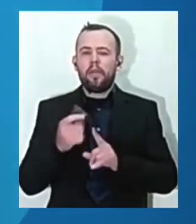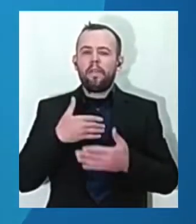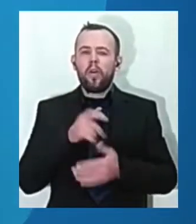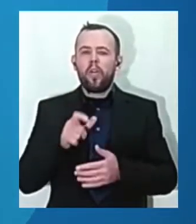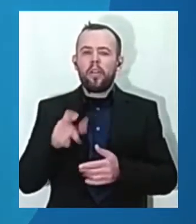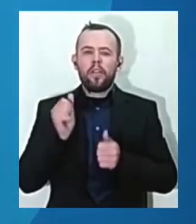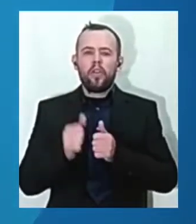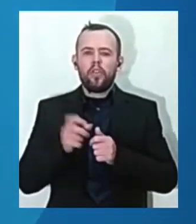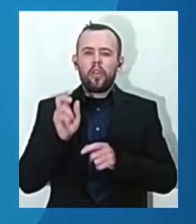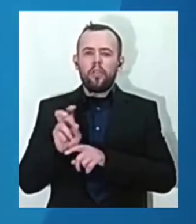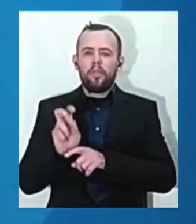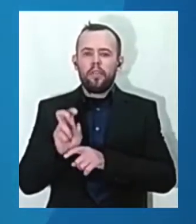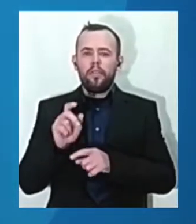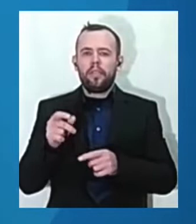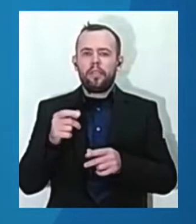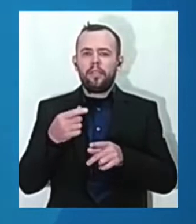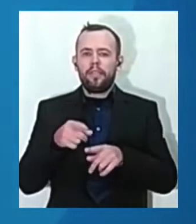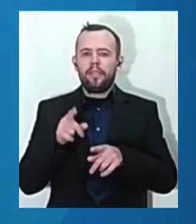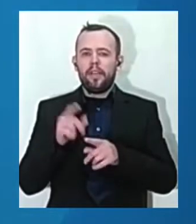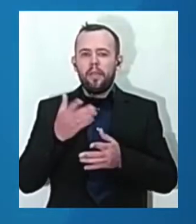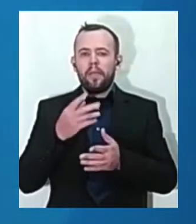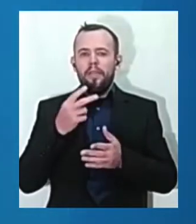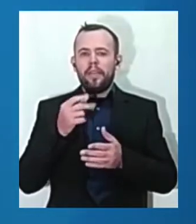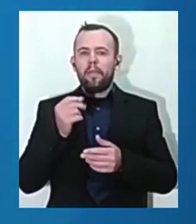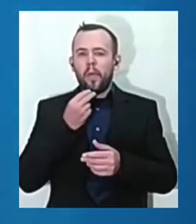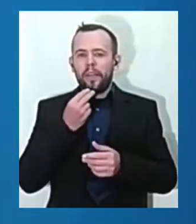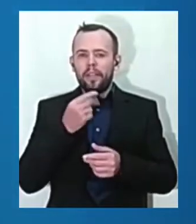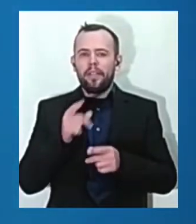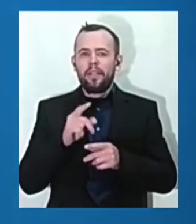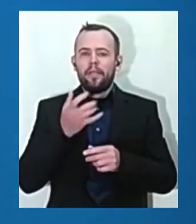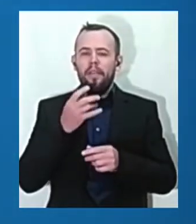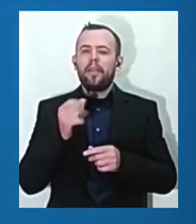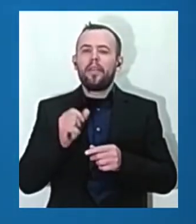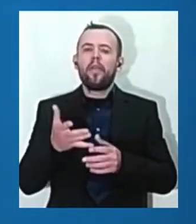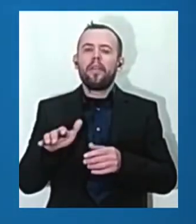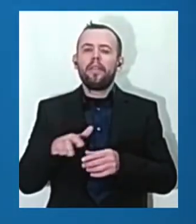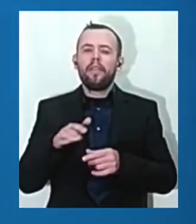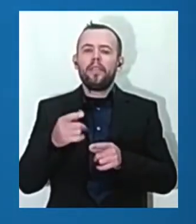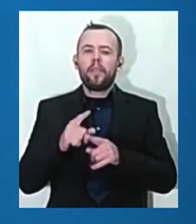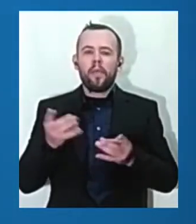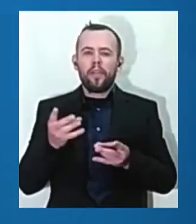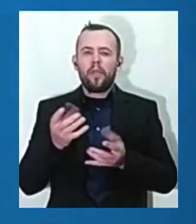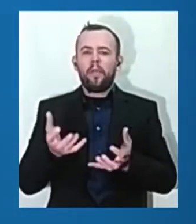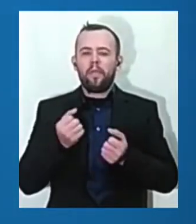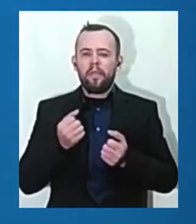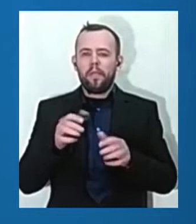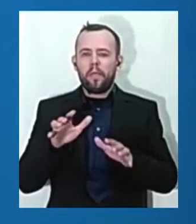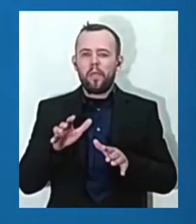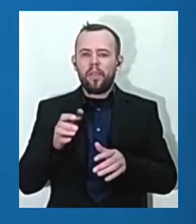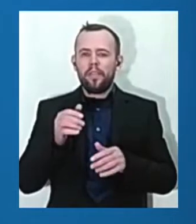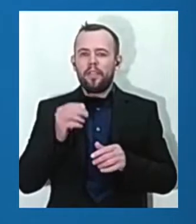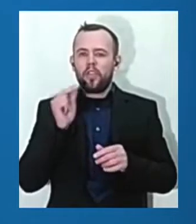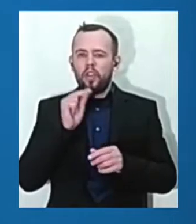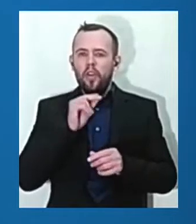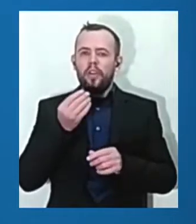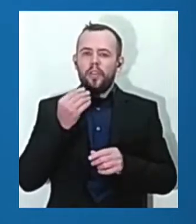найчастіше до них приходять без хатчинки, аби зігрітися та поїсти. Не тільки їх, а всіх, хто цього потребує, приймають у пункті, готують їм чай, їжу та